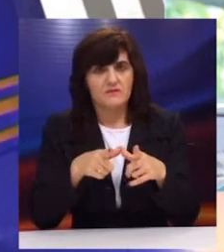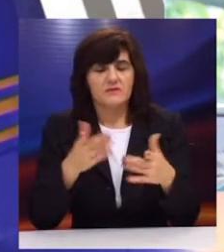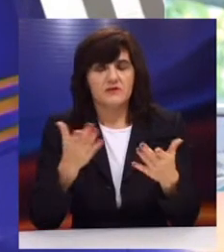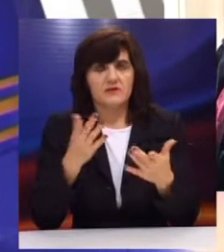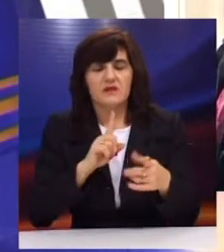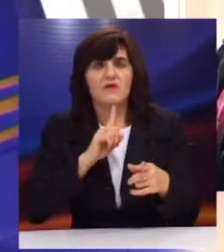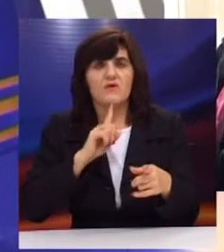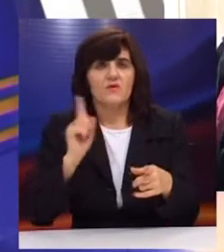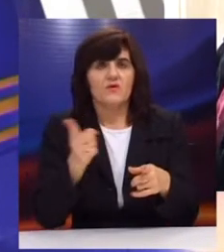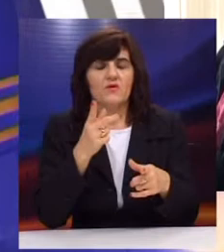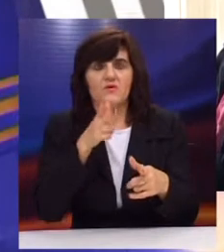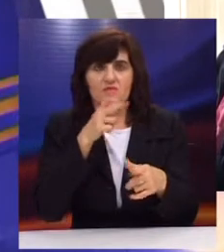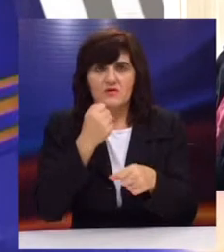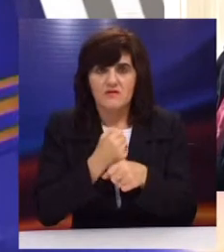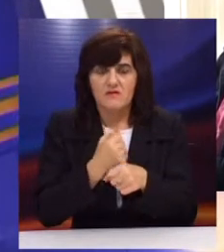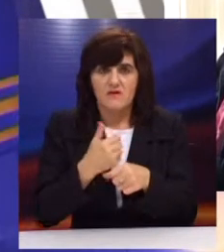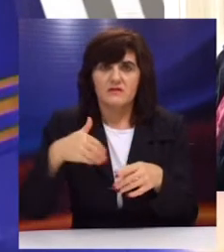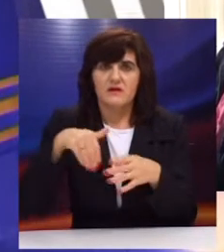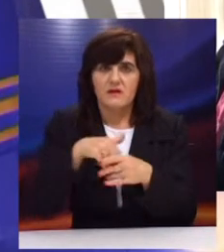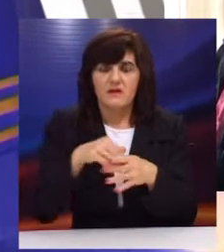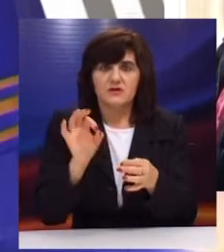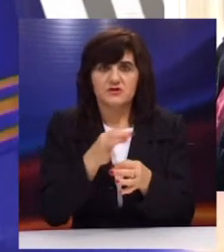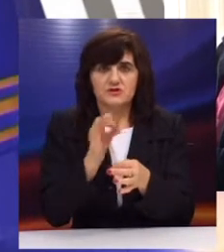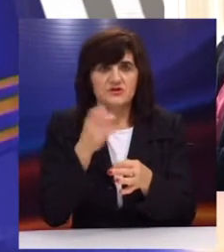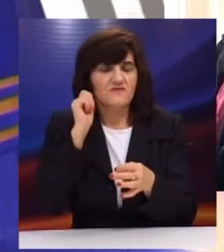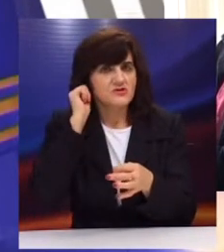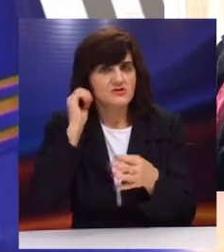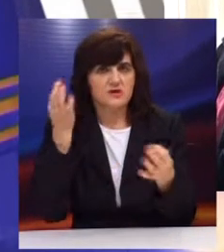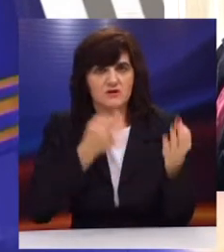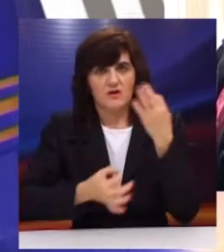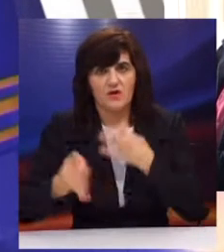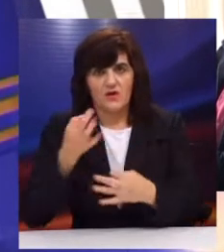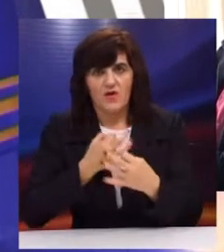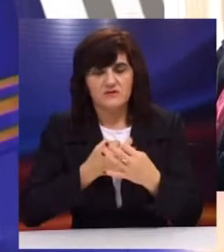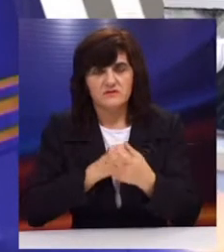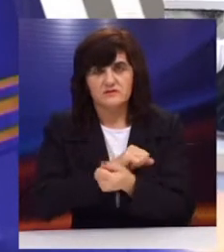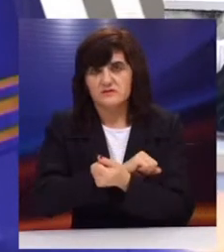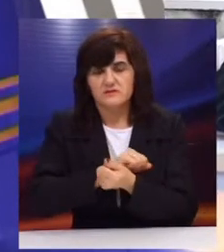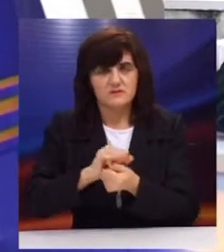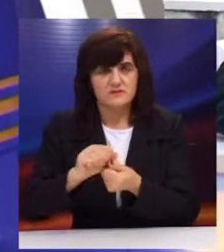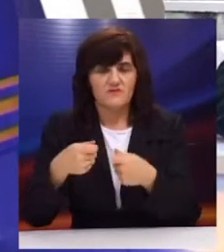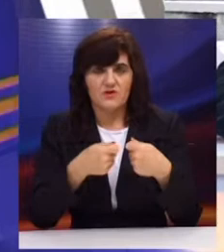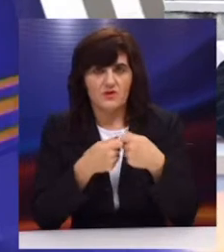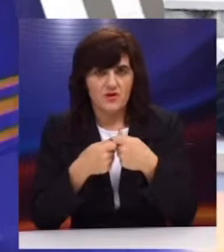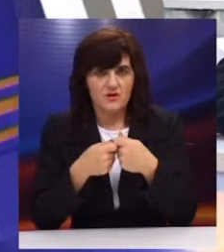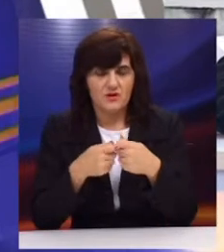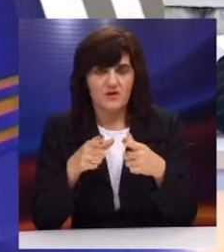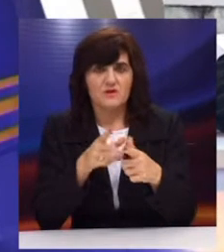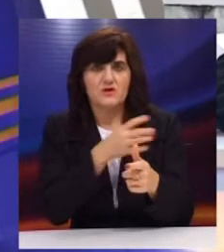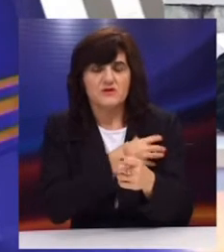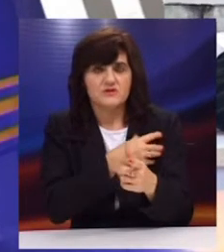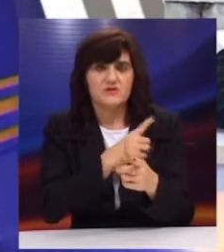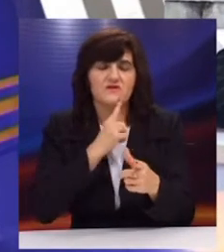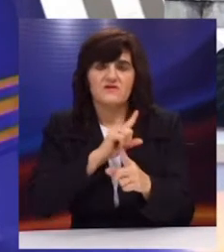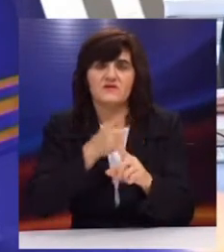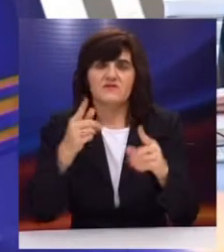se nezaposleni upućuju na razgovor za radno mesto šivača ženske konfekcije. Svi razgovori organizuju se u saradnji s poslodavcima sa kojima